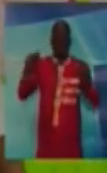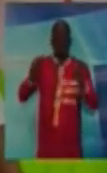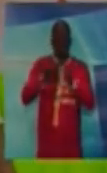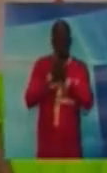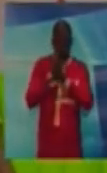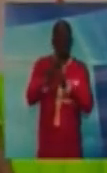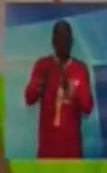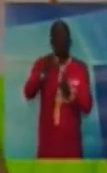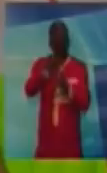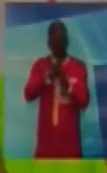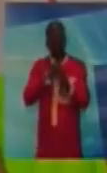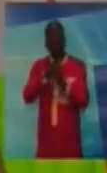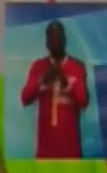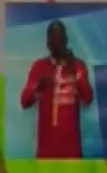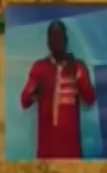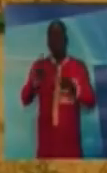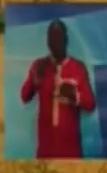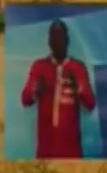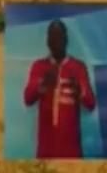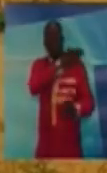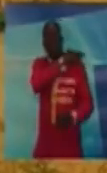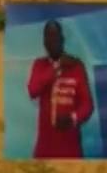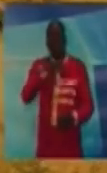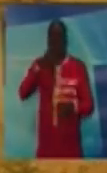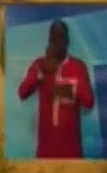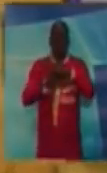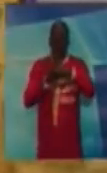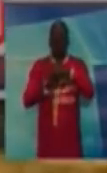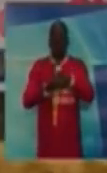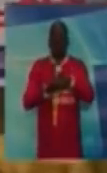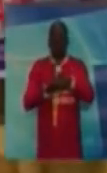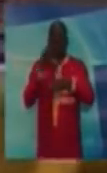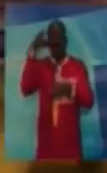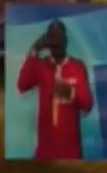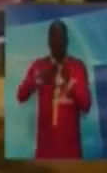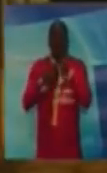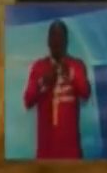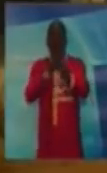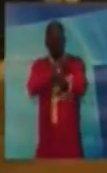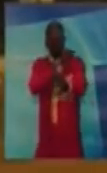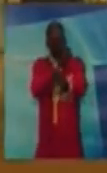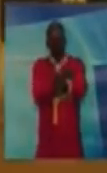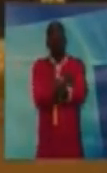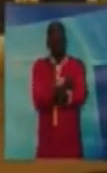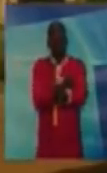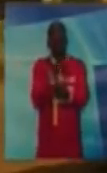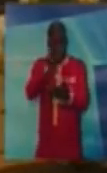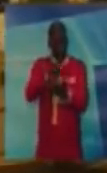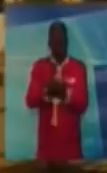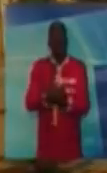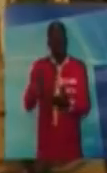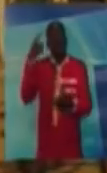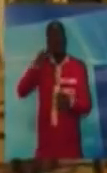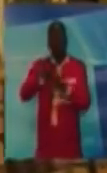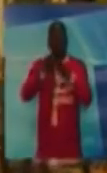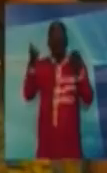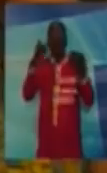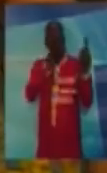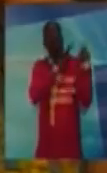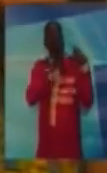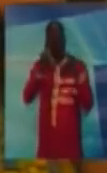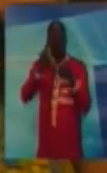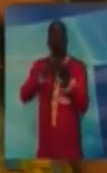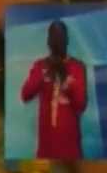qualifient de lenteur judiciaire et surtout interpeller. C'est pour montrer à nos autorités d'une part, cette alerte que nous avons lancée depuis